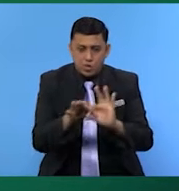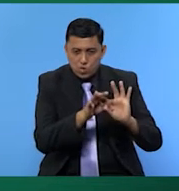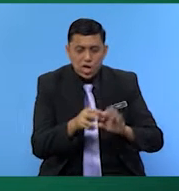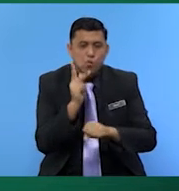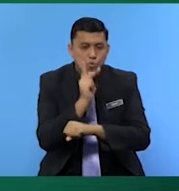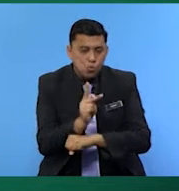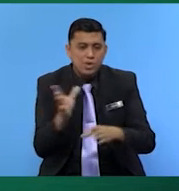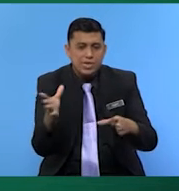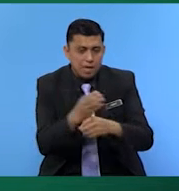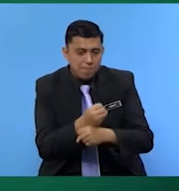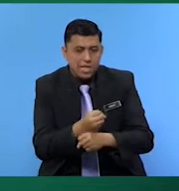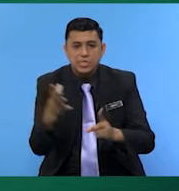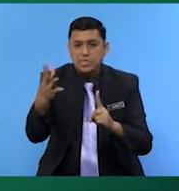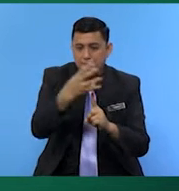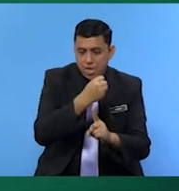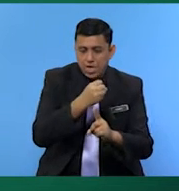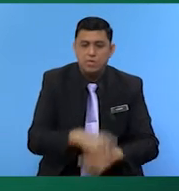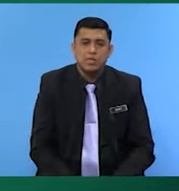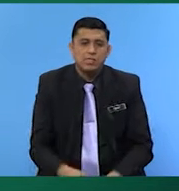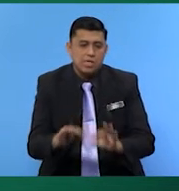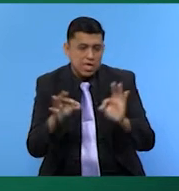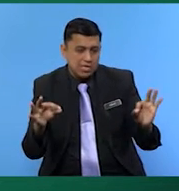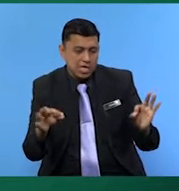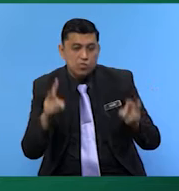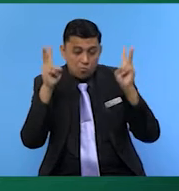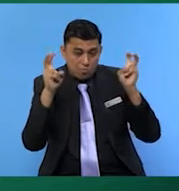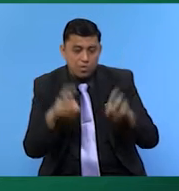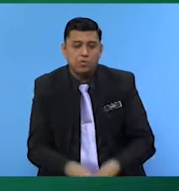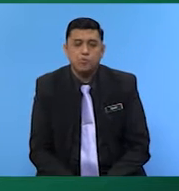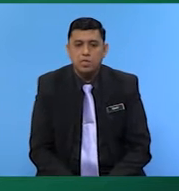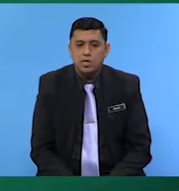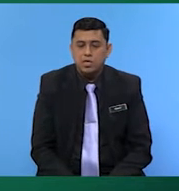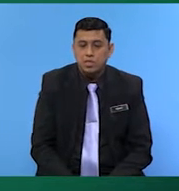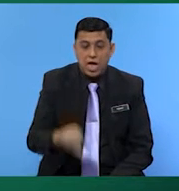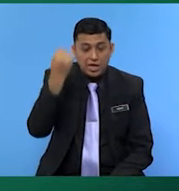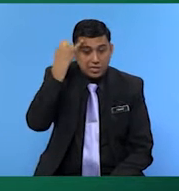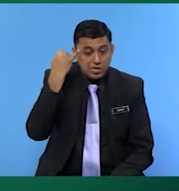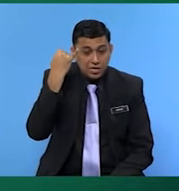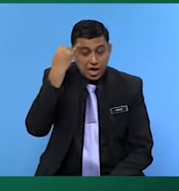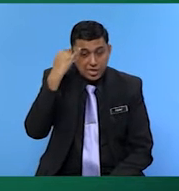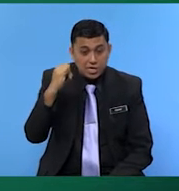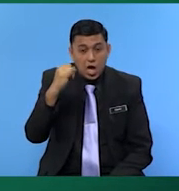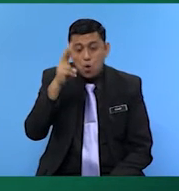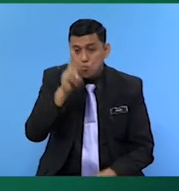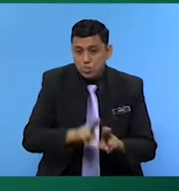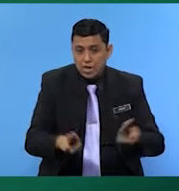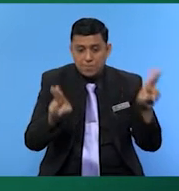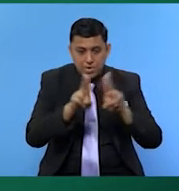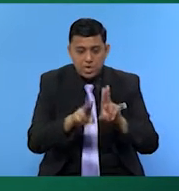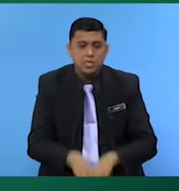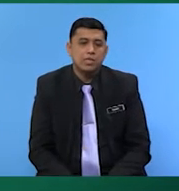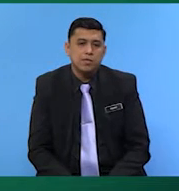dicapai. Ayat topik ialah ayat yang mengandungi idea utama. Ayat kedua dan ayat ketiga adalah ayat